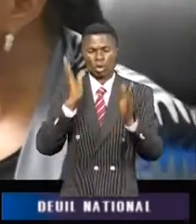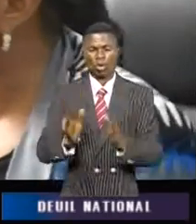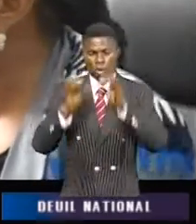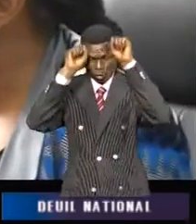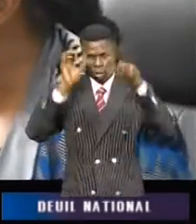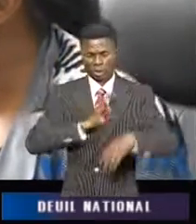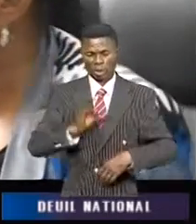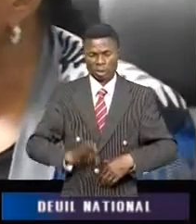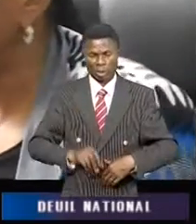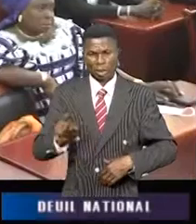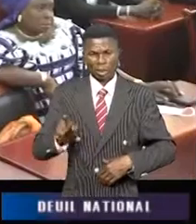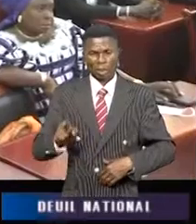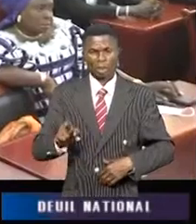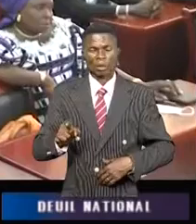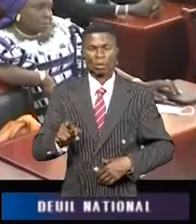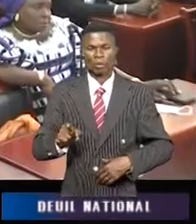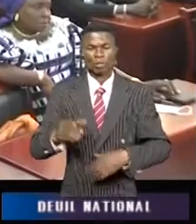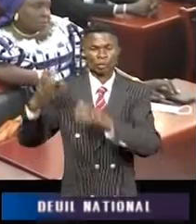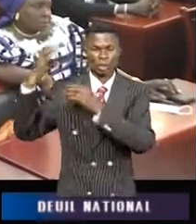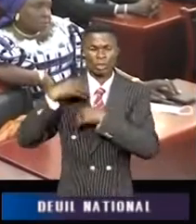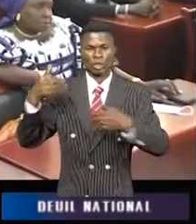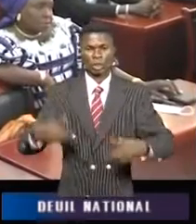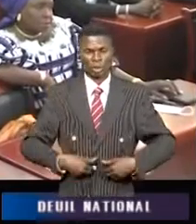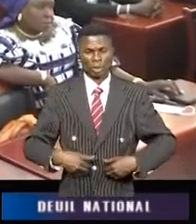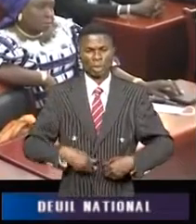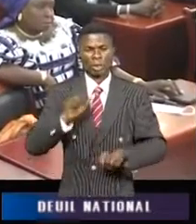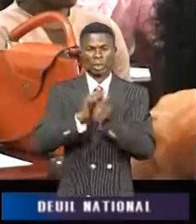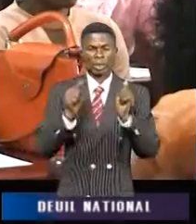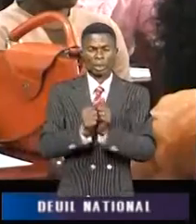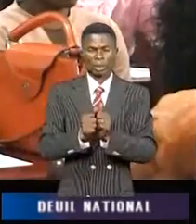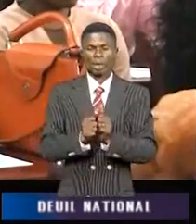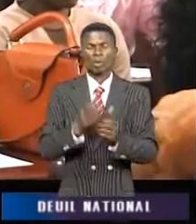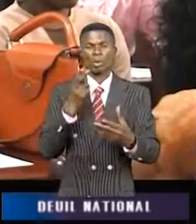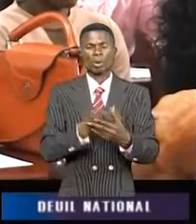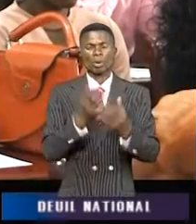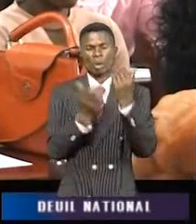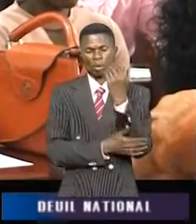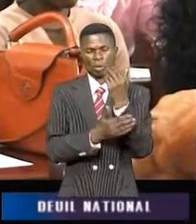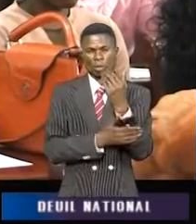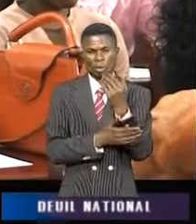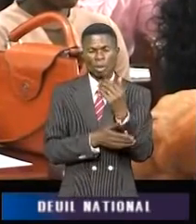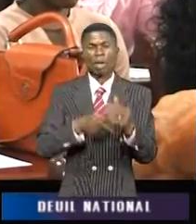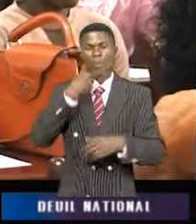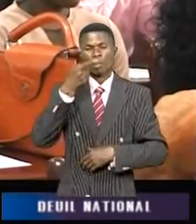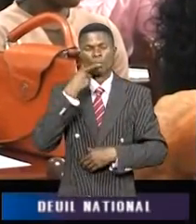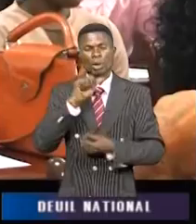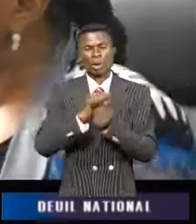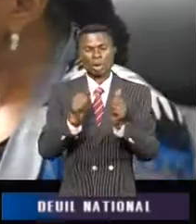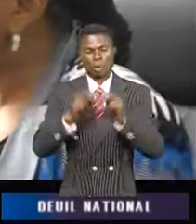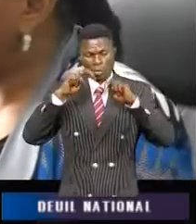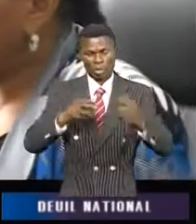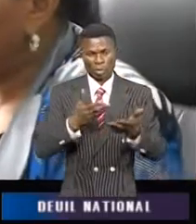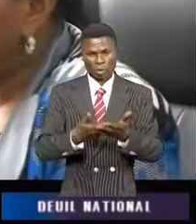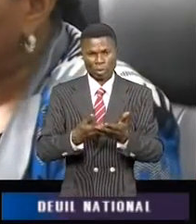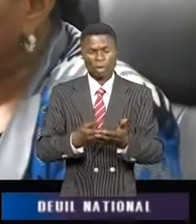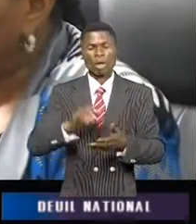l'État, Félix-Antoine Tshisekedi Tshilombo, chargée de la jeunesse et des questions liées au genre, se sont illustrées dans les convaincantes analyses. Une